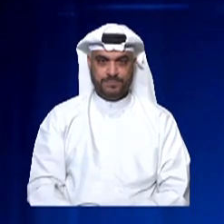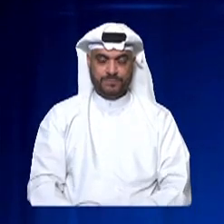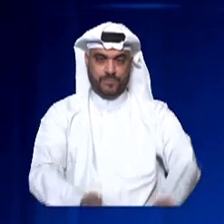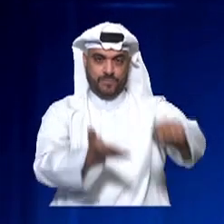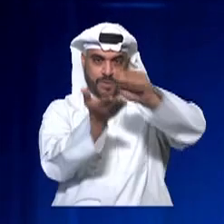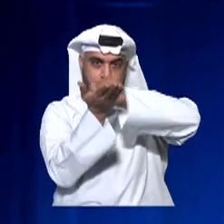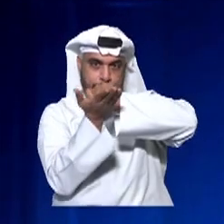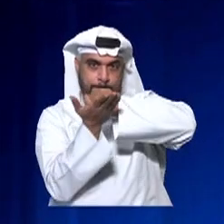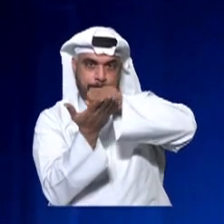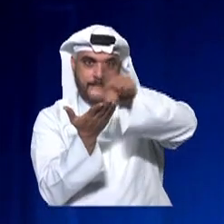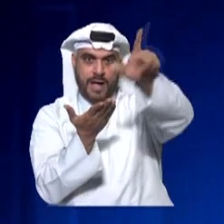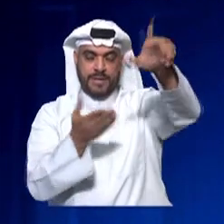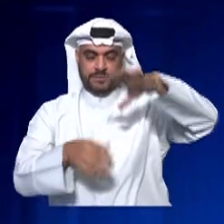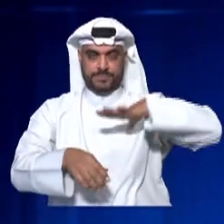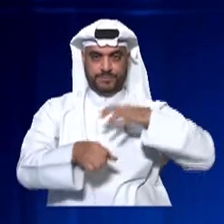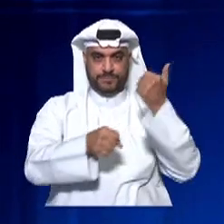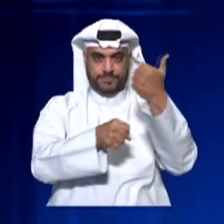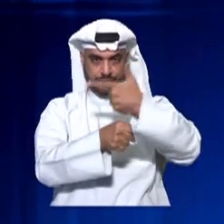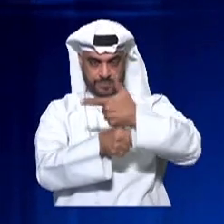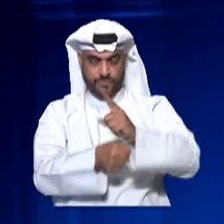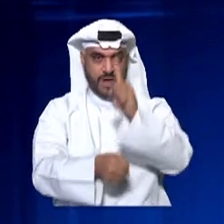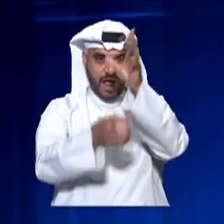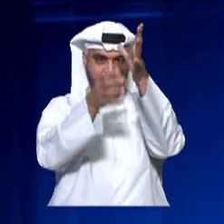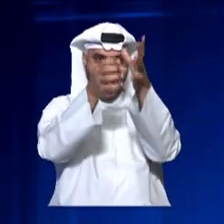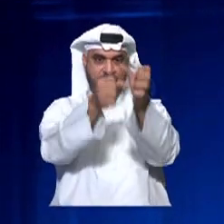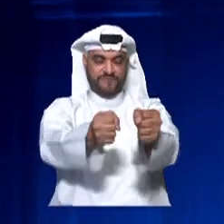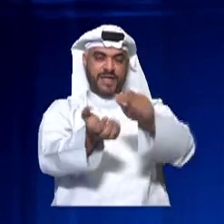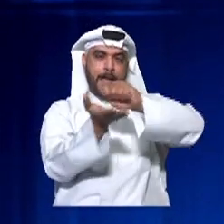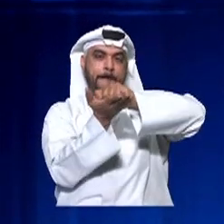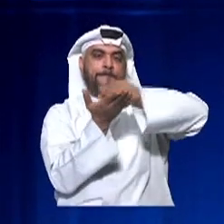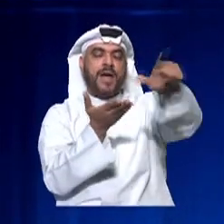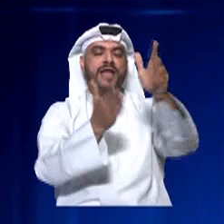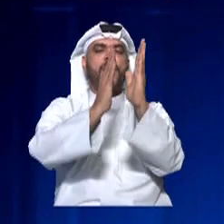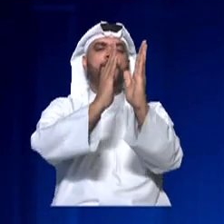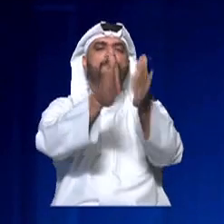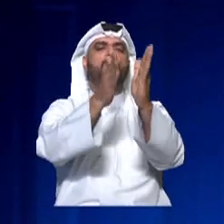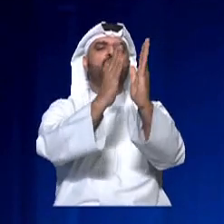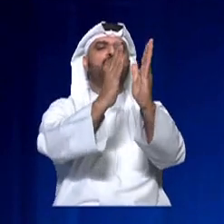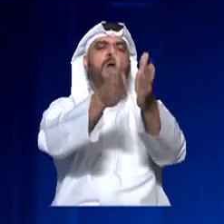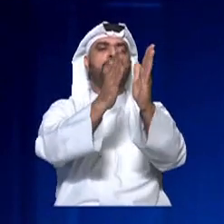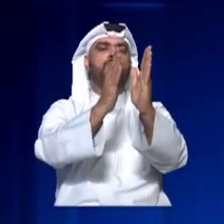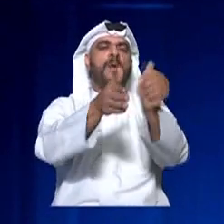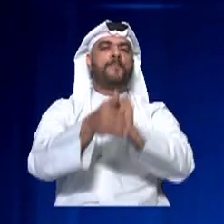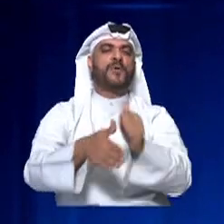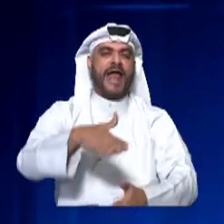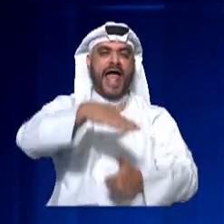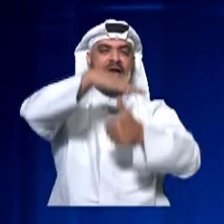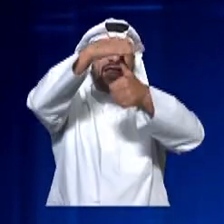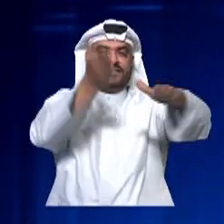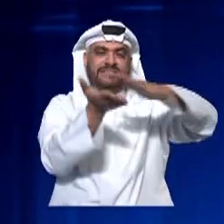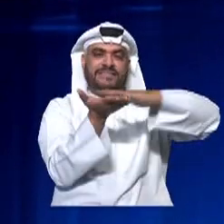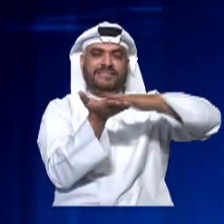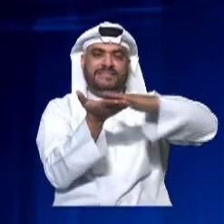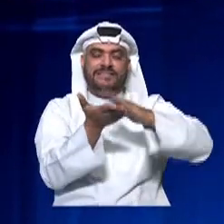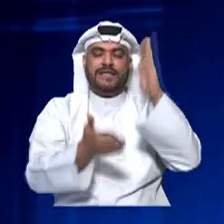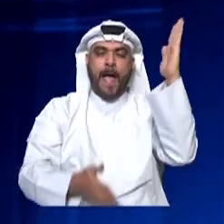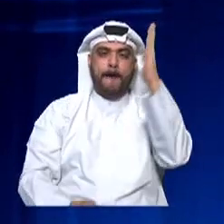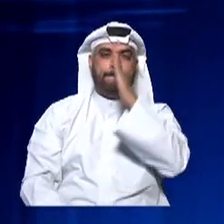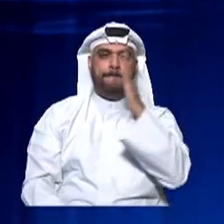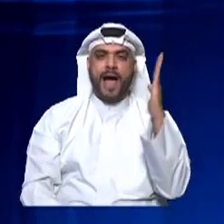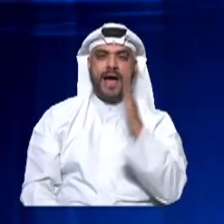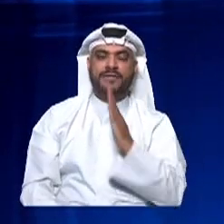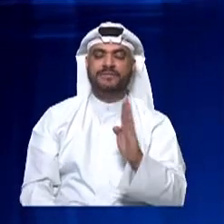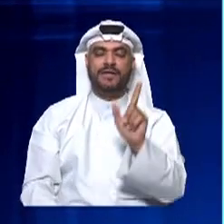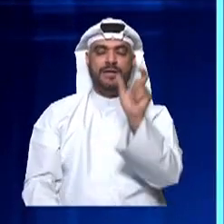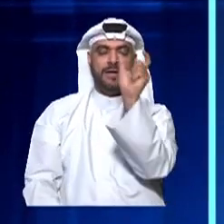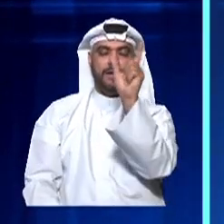ولي العهد الشيخ مشعل الأحمد الجابر الصباح حفظه الله ببرقية تهنئة إلى فخامة الرئيس باتريس تالون رئيس جمهورية بنين